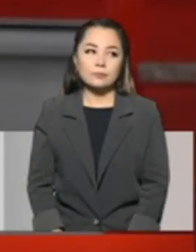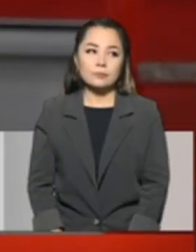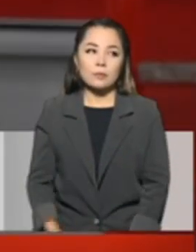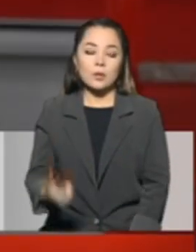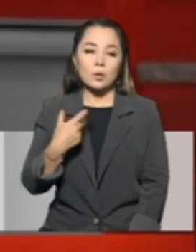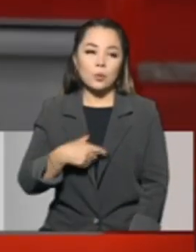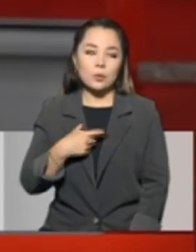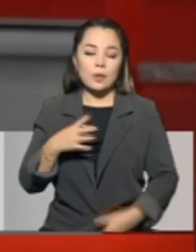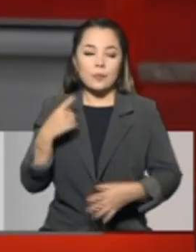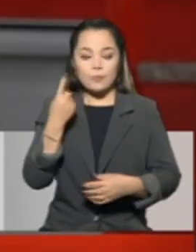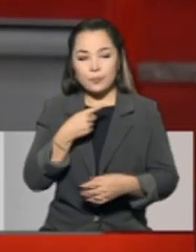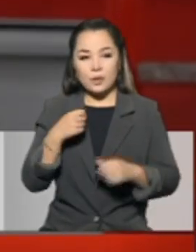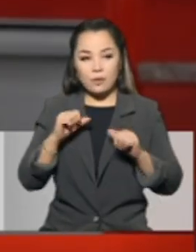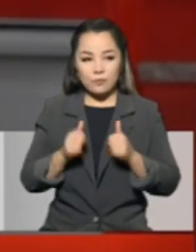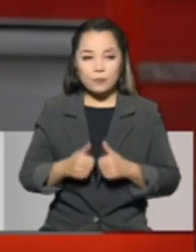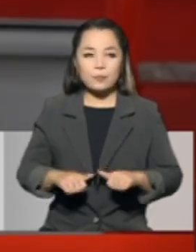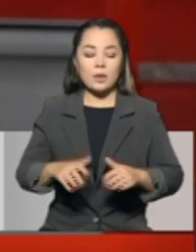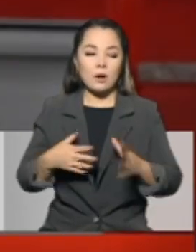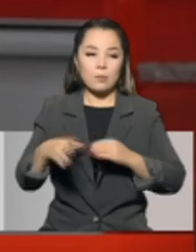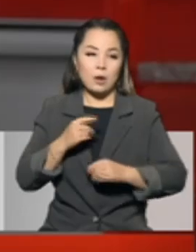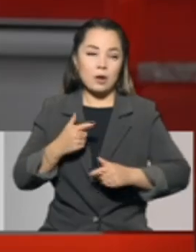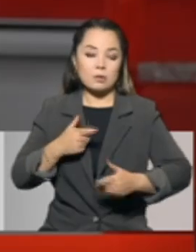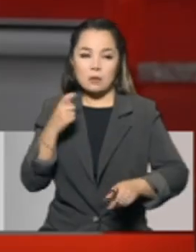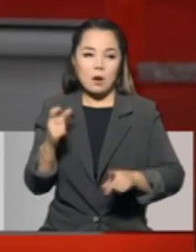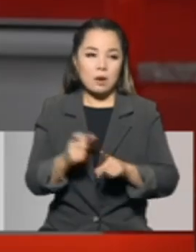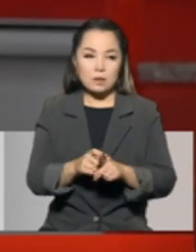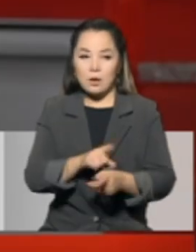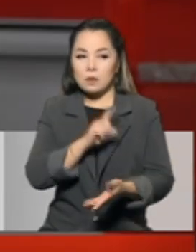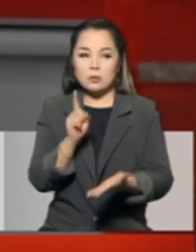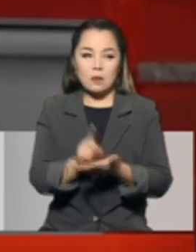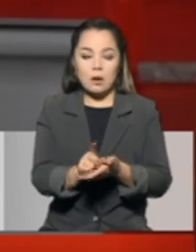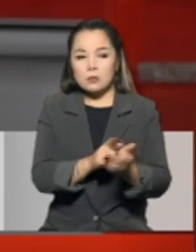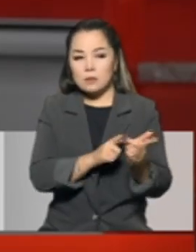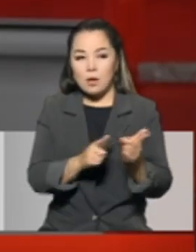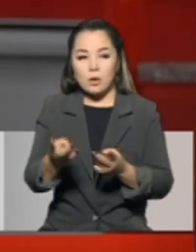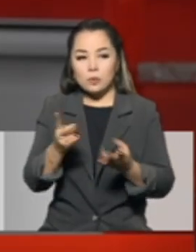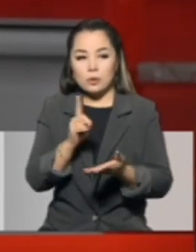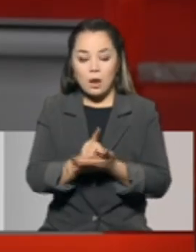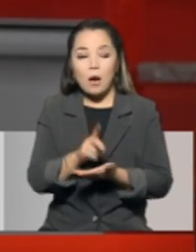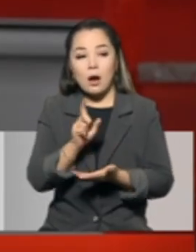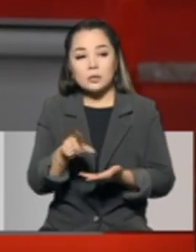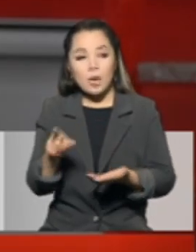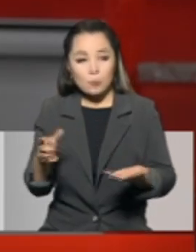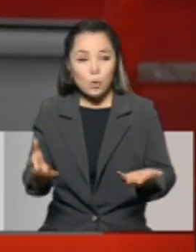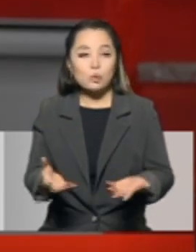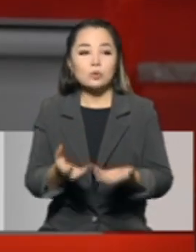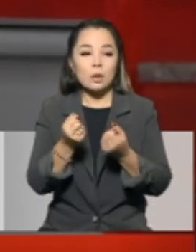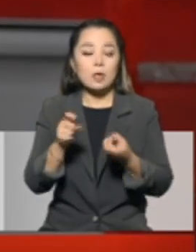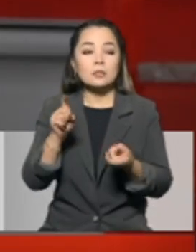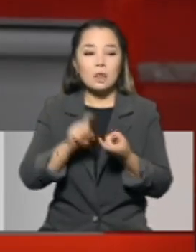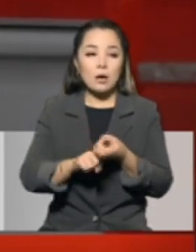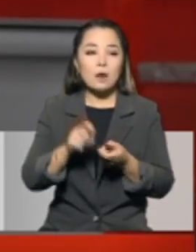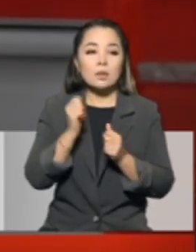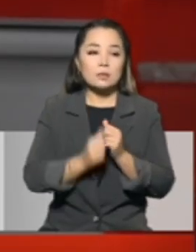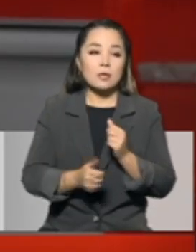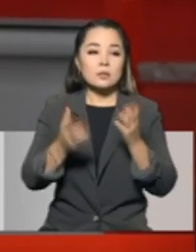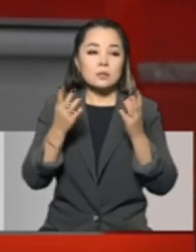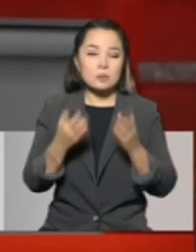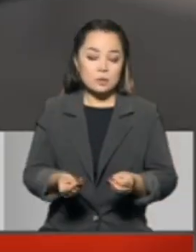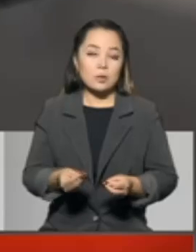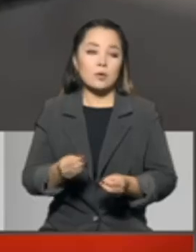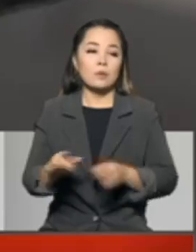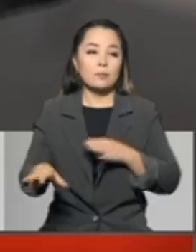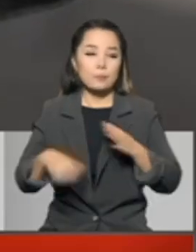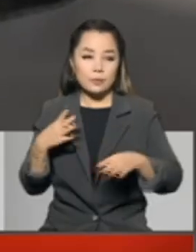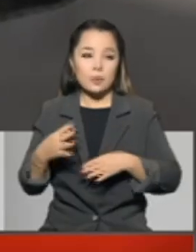Өзің физически дайын болмасаң, адамды құтқару да қиын ғой өзіңе. Сол сияқты адамдарды құтқару мақсатында біз күнде жатпай тұрмай